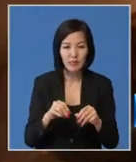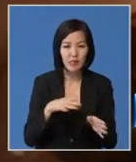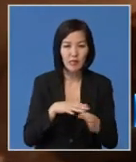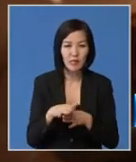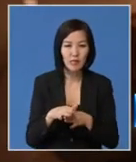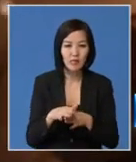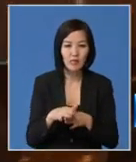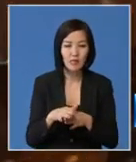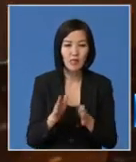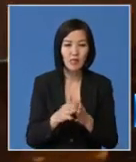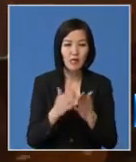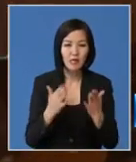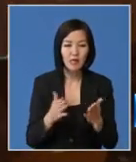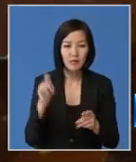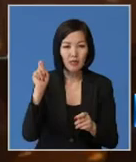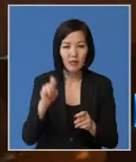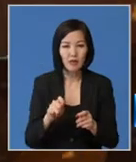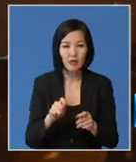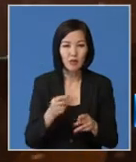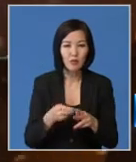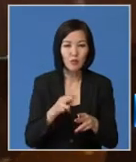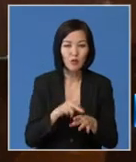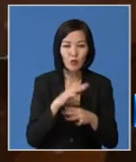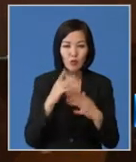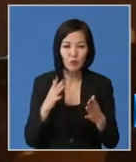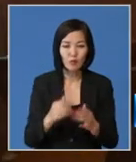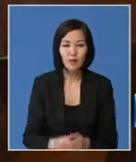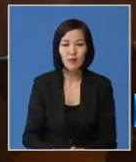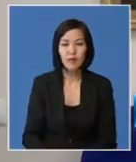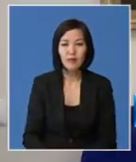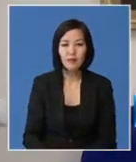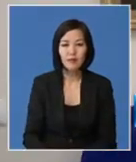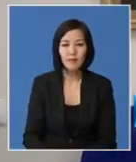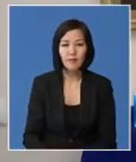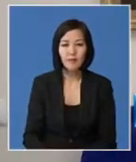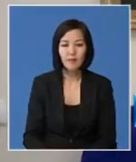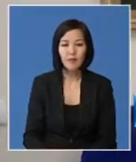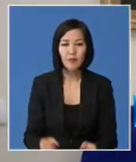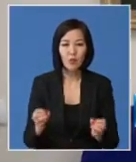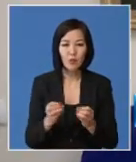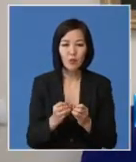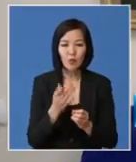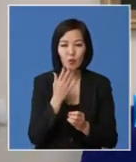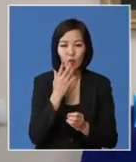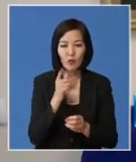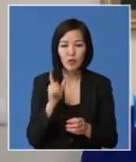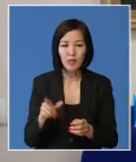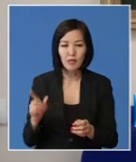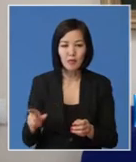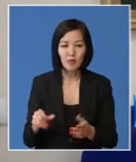аз емес, ал кітапханаға келушілердің аяғы күні бойы сиремейтін көрінеді. ондан аса ұлт өкілдері тұрады бұл